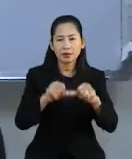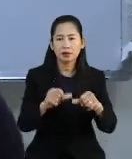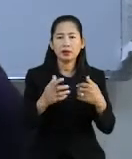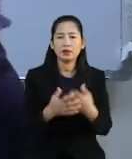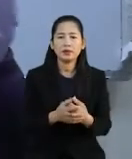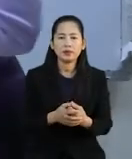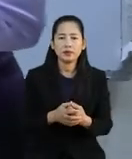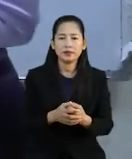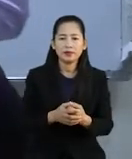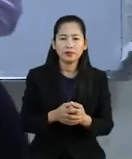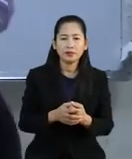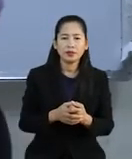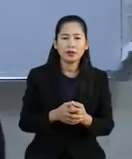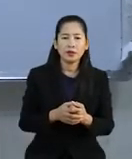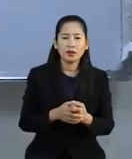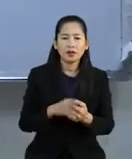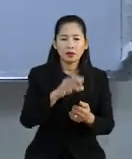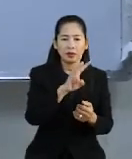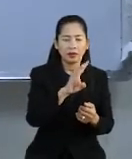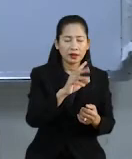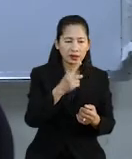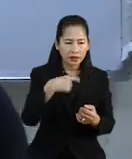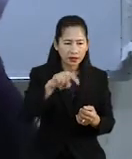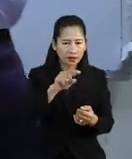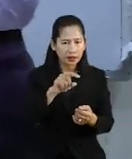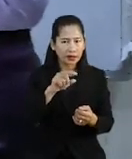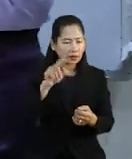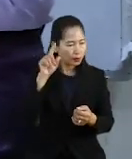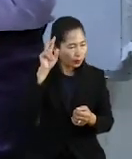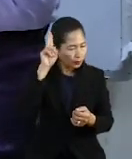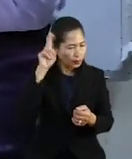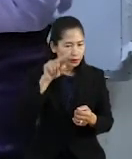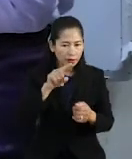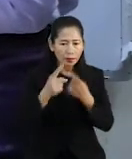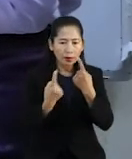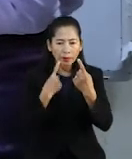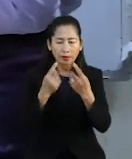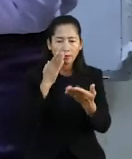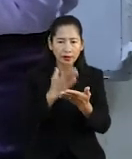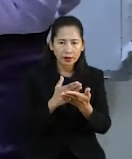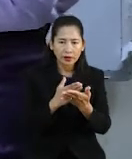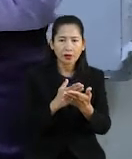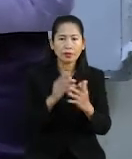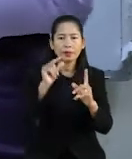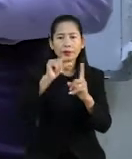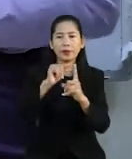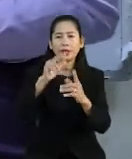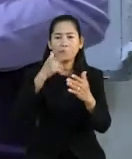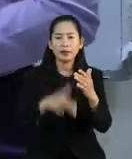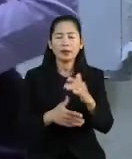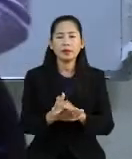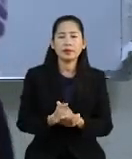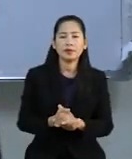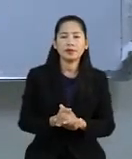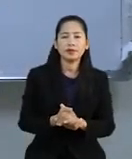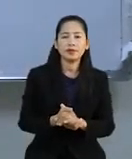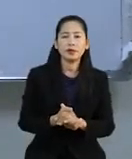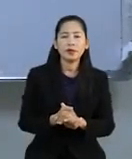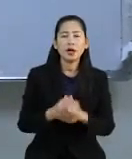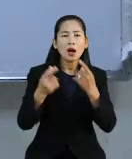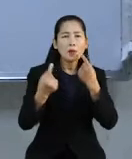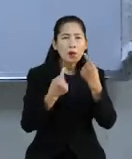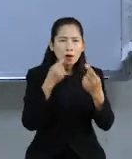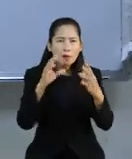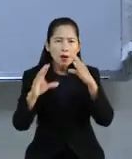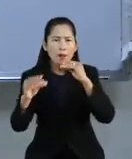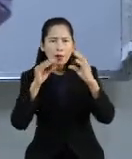con xâm nốt thì bày ta ca xong tình nghĩa bắn chọc đau bị ở vầy chà chẳng ca xong